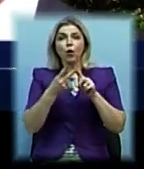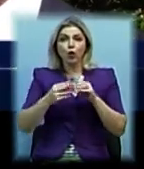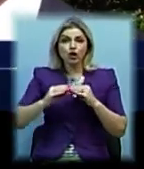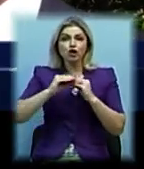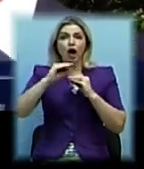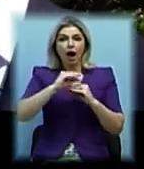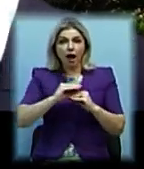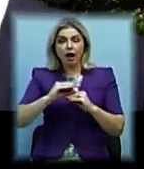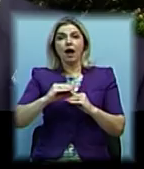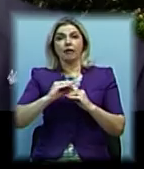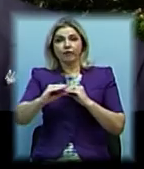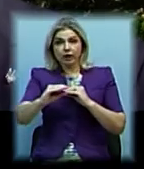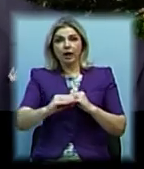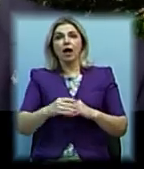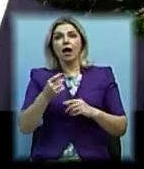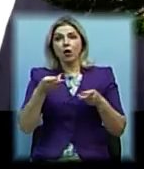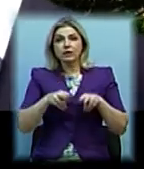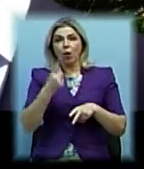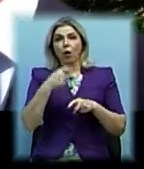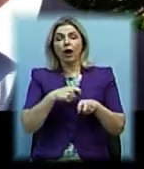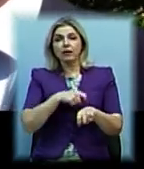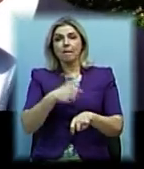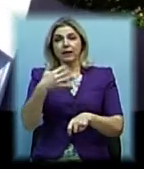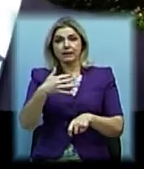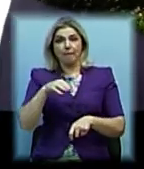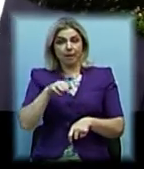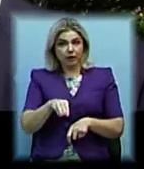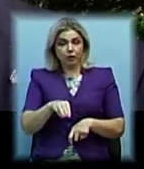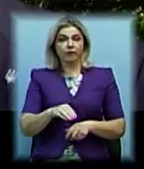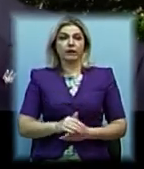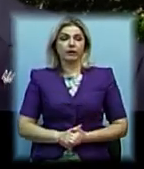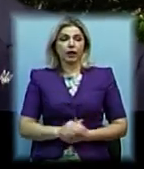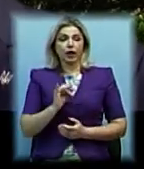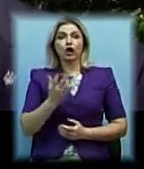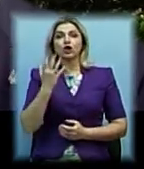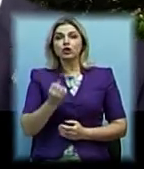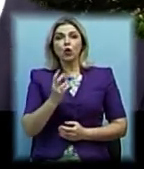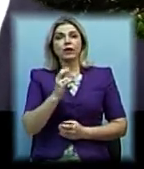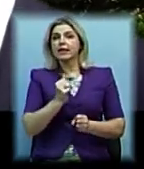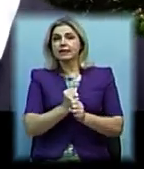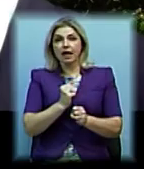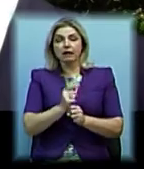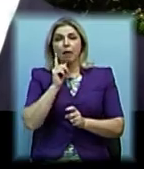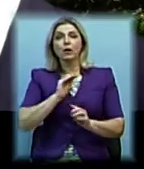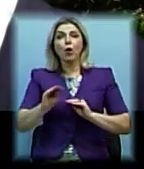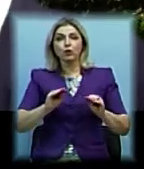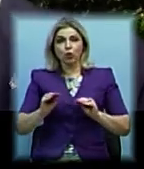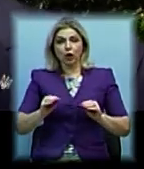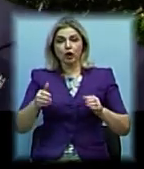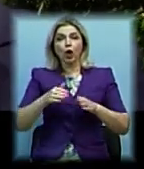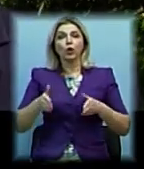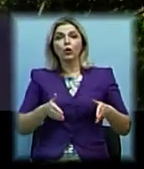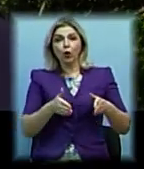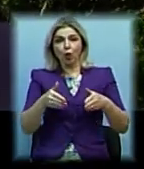Шима-20. Залишилося нам 1 кілометр, 50 метрів. І ще не зроблено благоустрій узбіч і